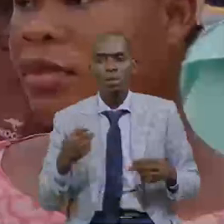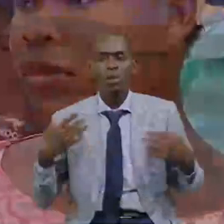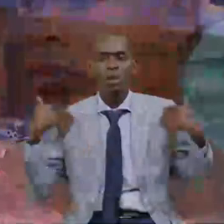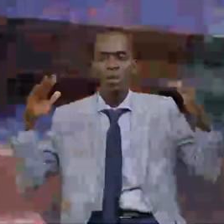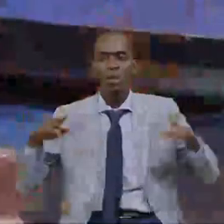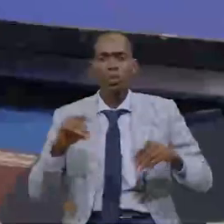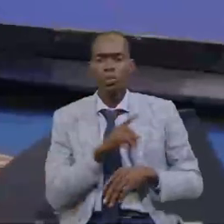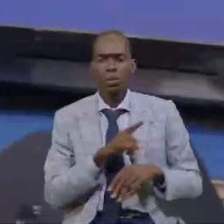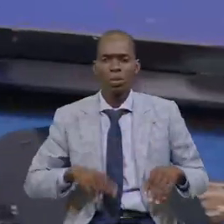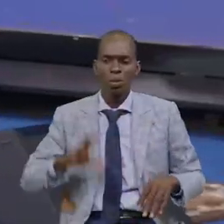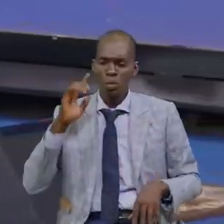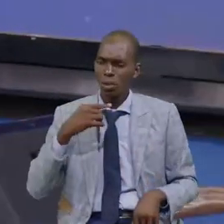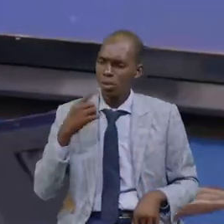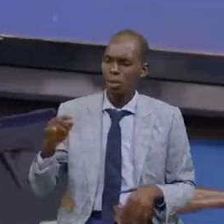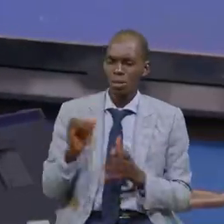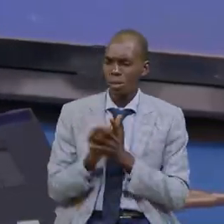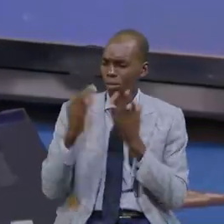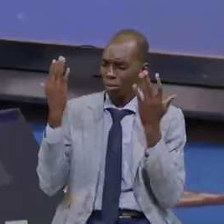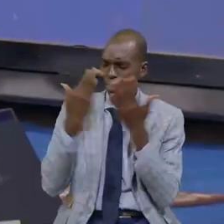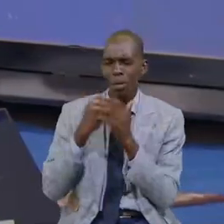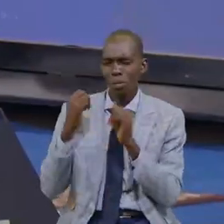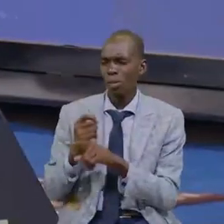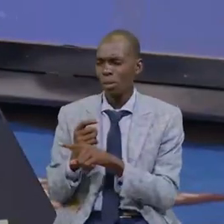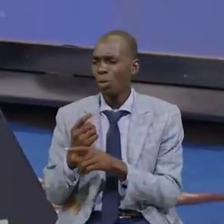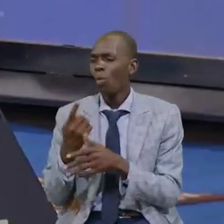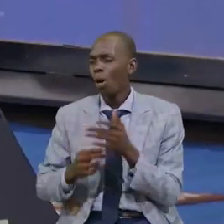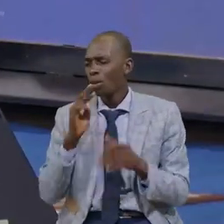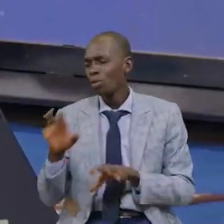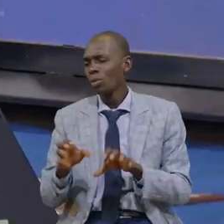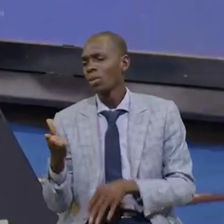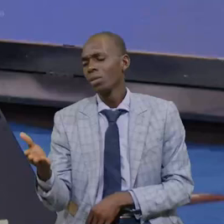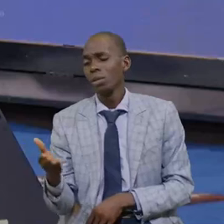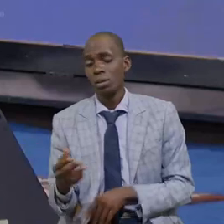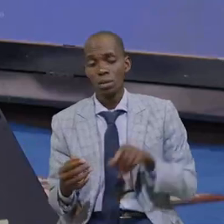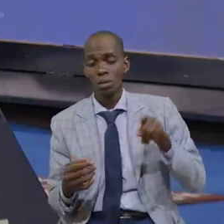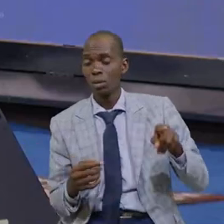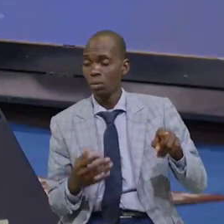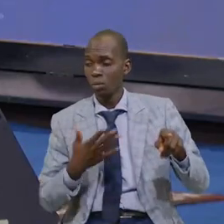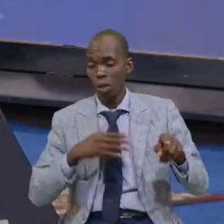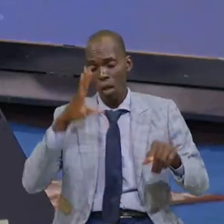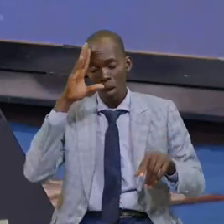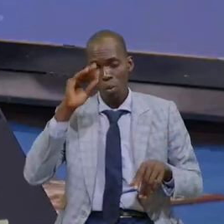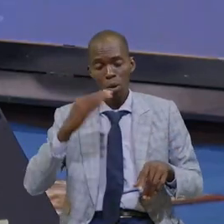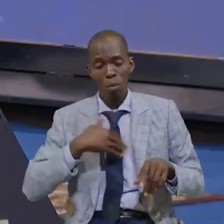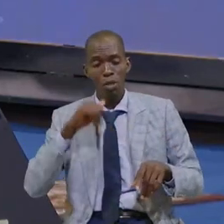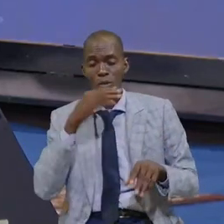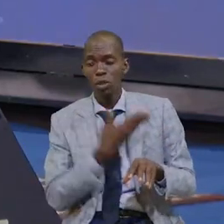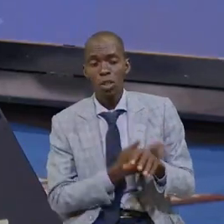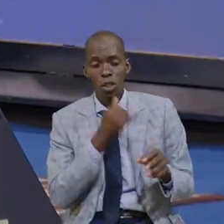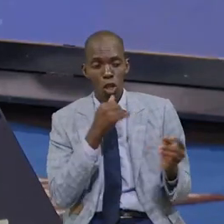anges de l'Éternel diront, qu'est-ce que tu fais là-bas? Mon garçon là, ma fille là, elle vient.